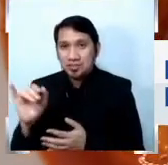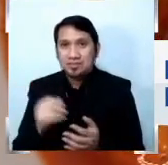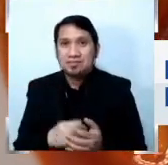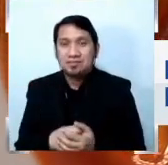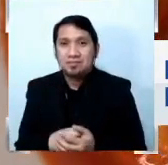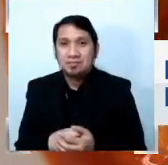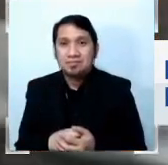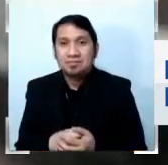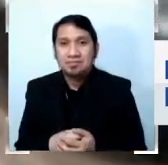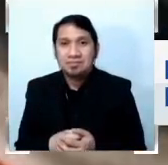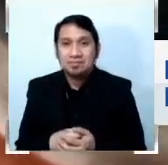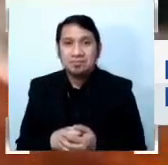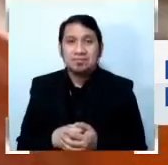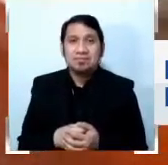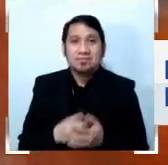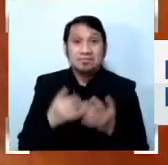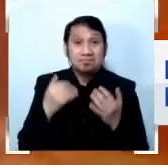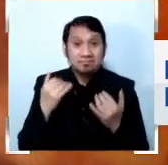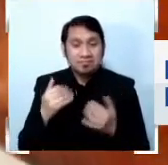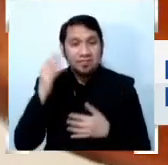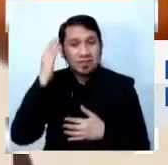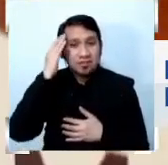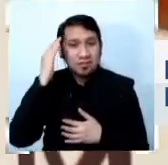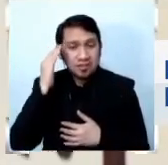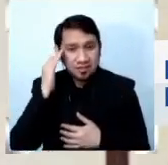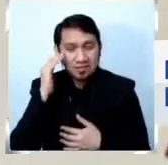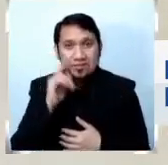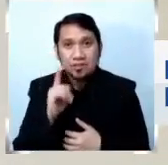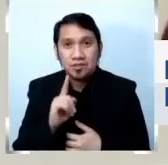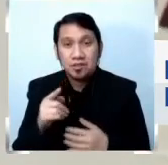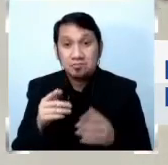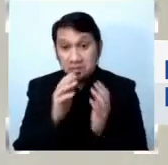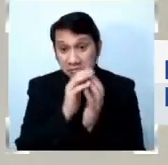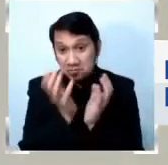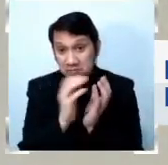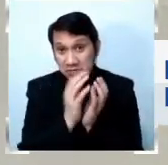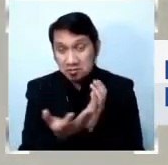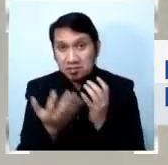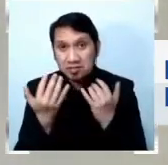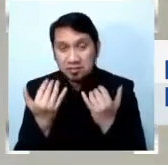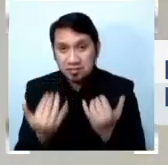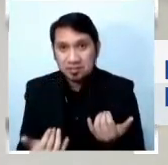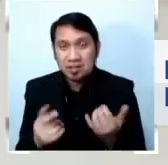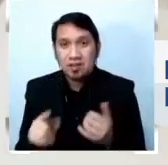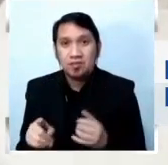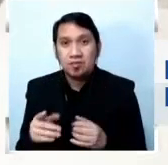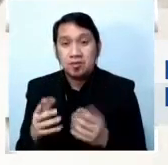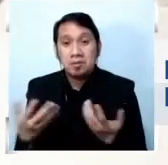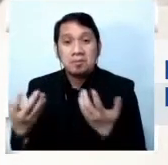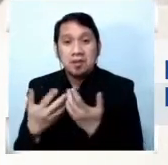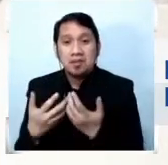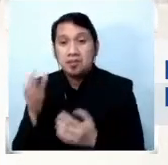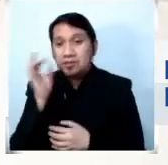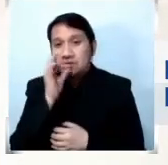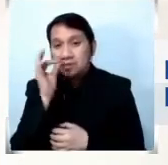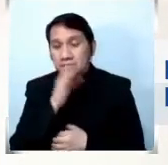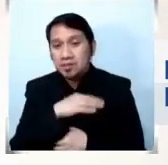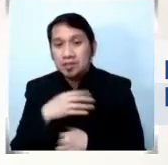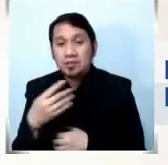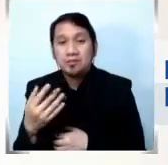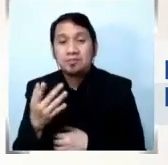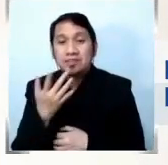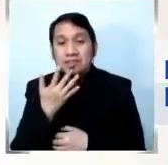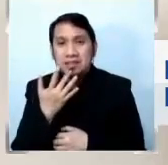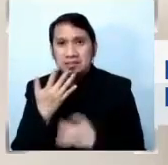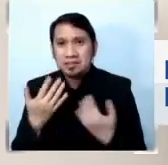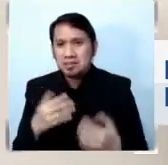Ang isa sa well-loved Korean dish na kadalasang gawa sa repolyo, mas inilapit sa panlasang Pilipino. Kabado pang-araw sila nang simula ng